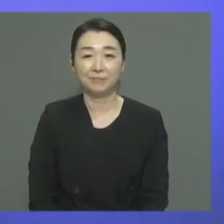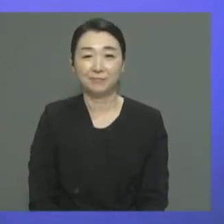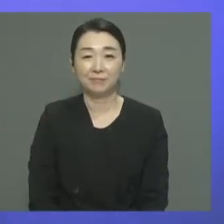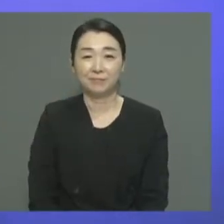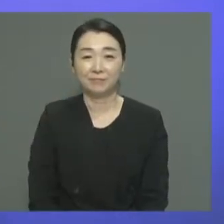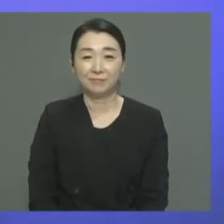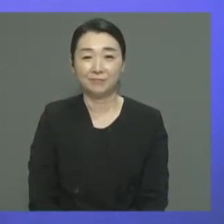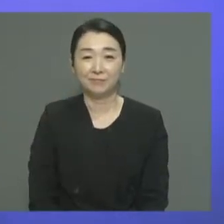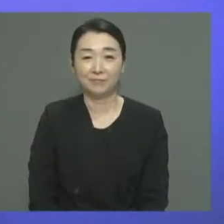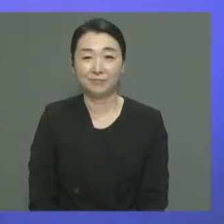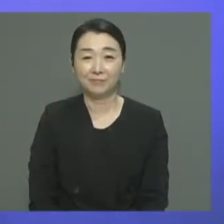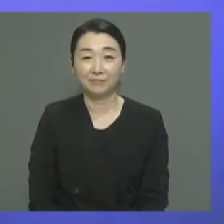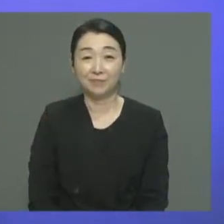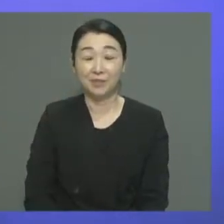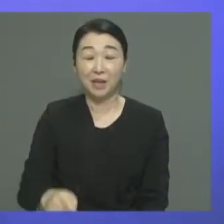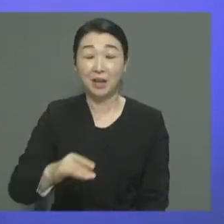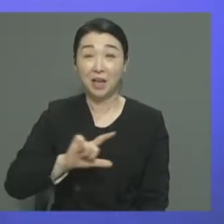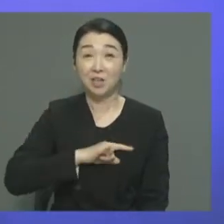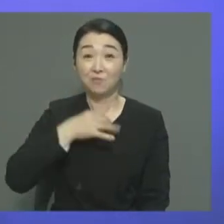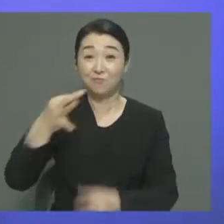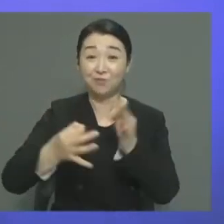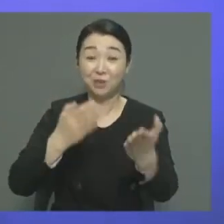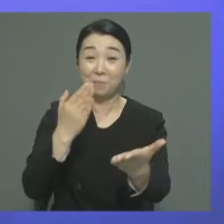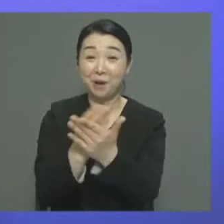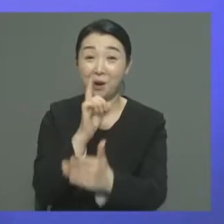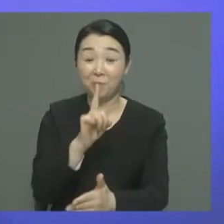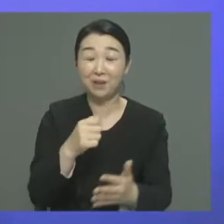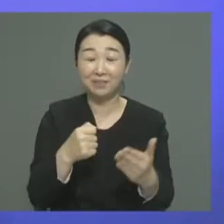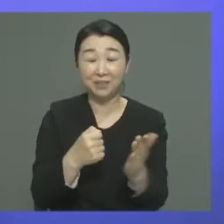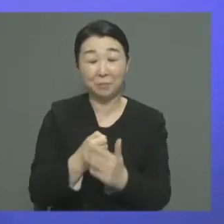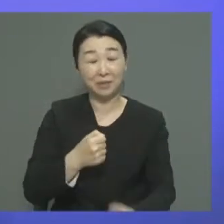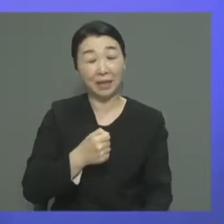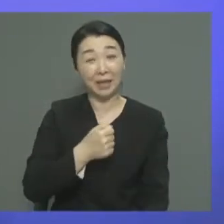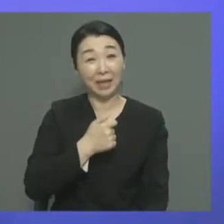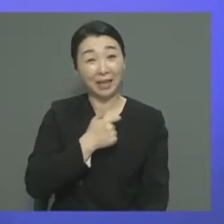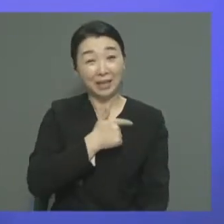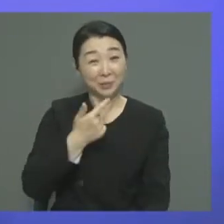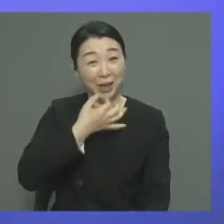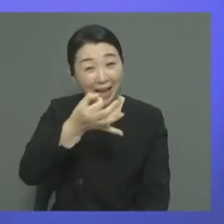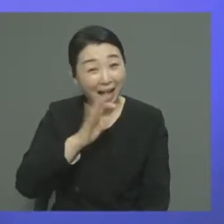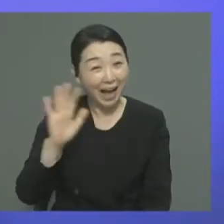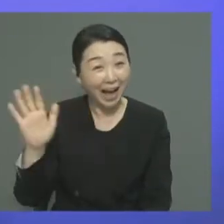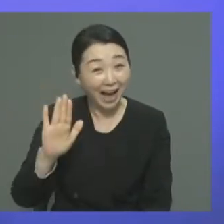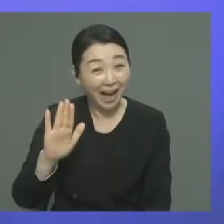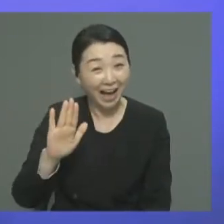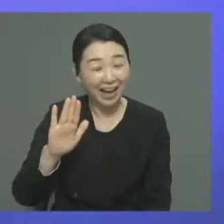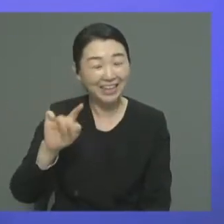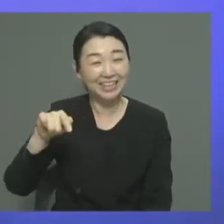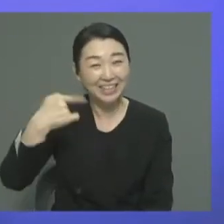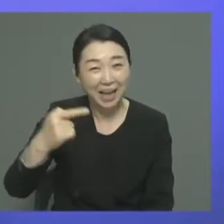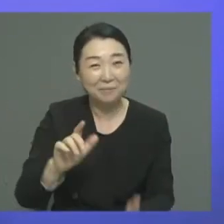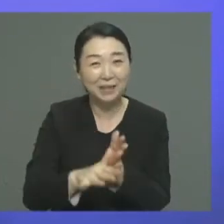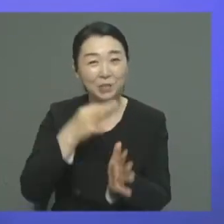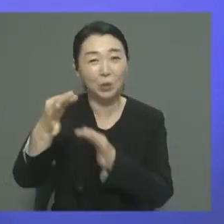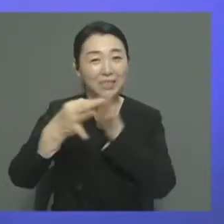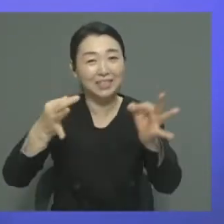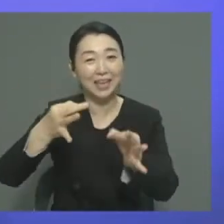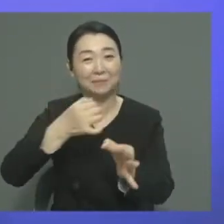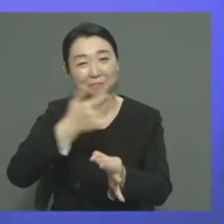아까 연어 하지 말라고 해서 그런지 좀 소리가 안 좋아서 크지 않아서 있는데 가능한 크게 좀 부탁드립니다